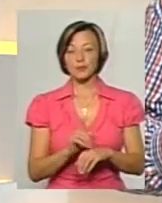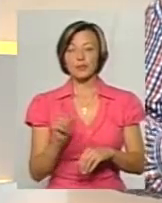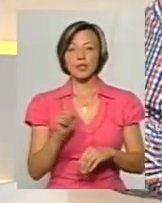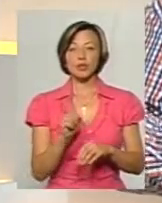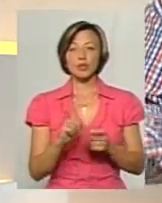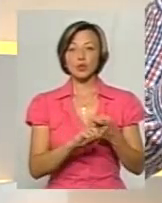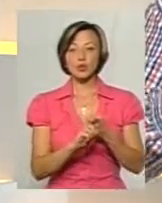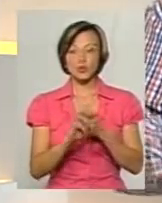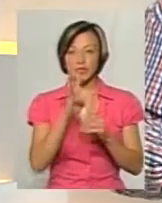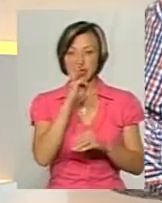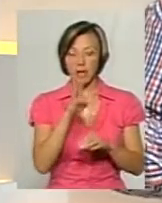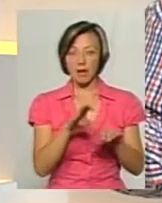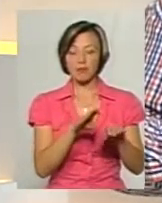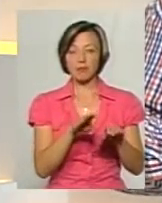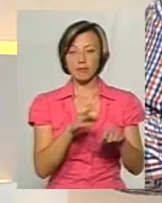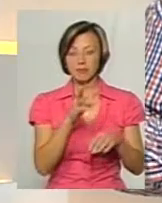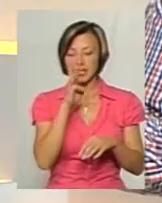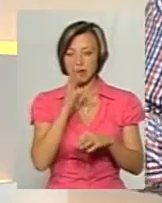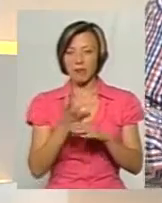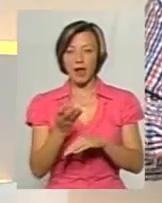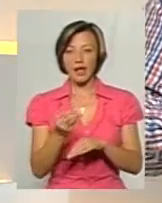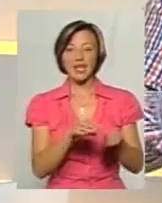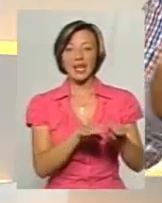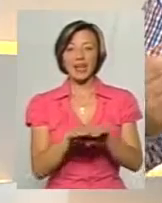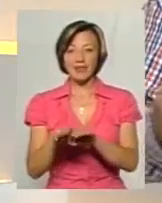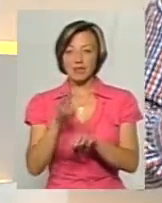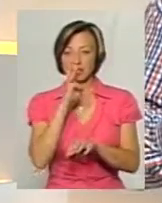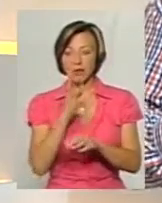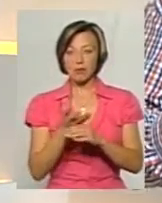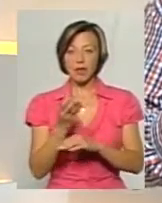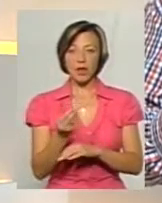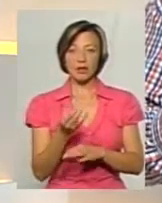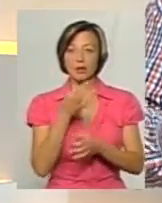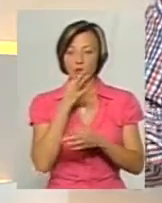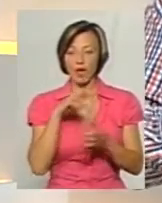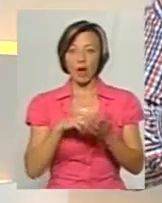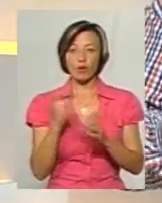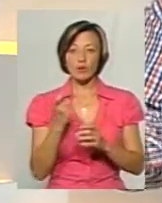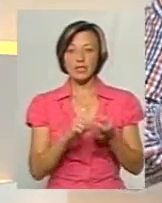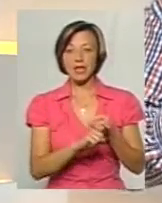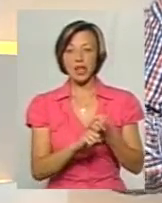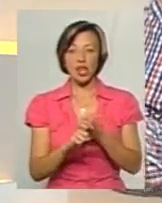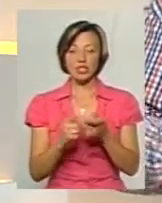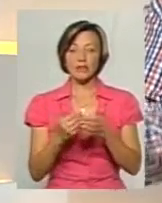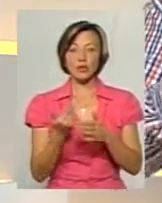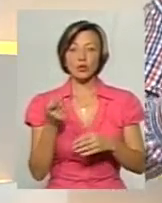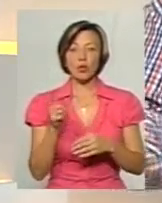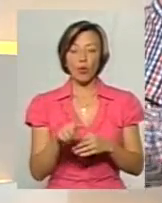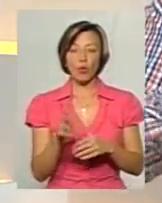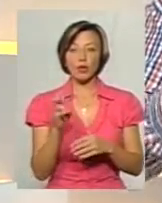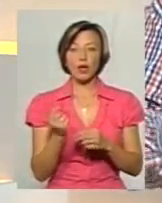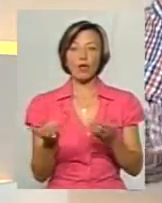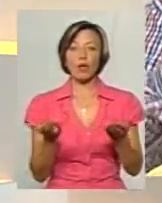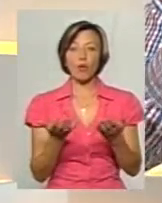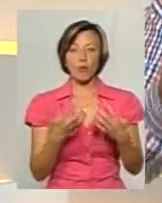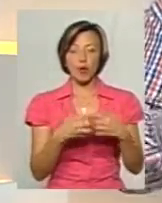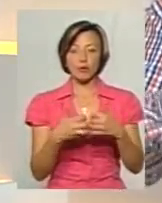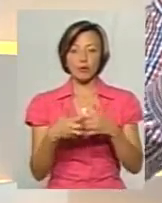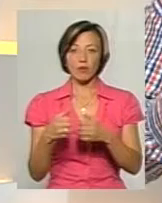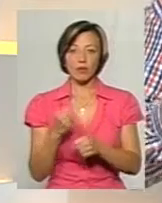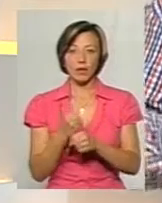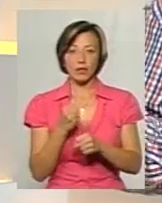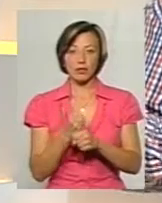заробітної плати, то рівень заробітної плати, це будь-який економіст це розуміє, залежить від того, на якому устаткуванні